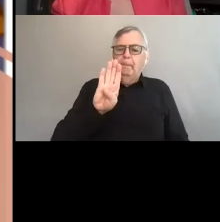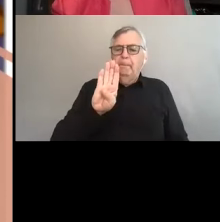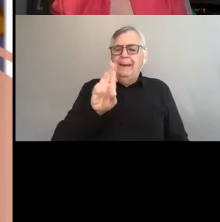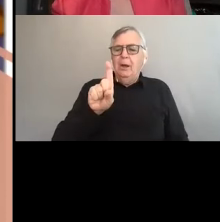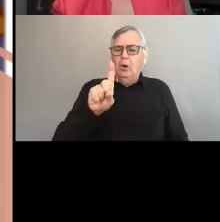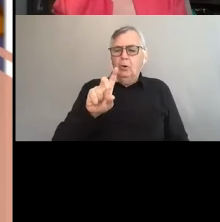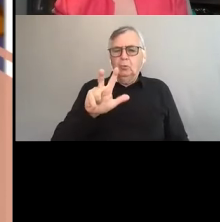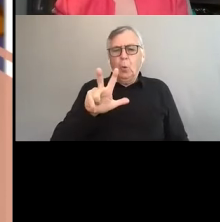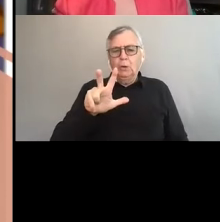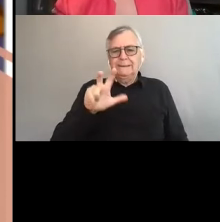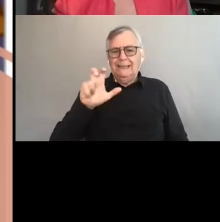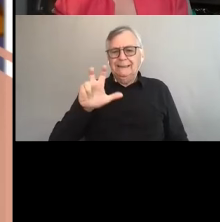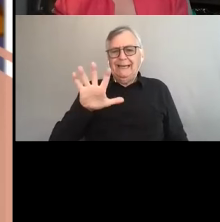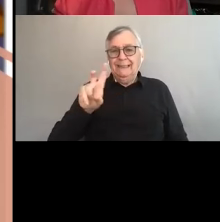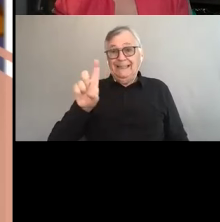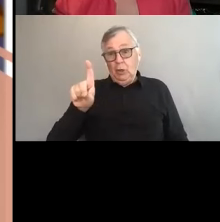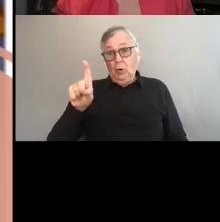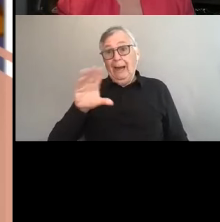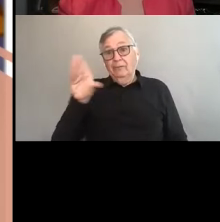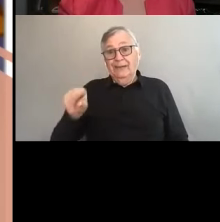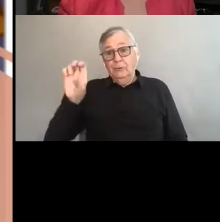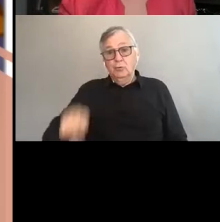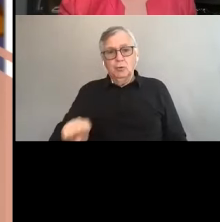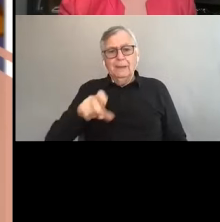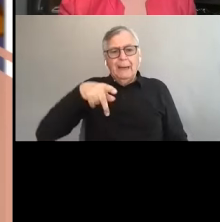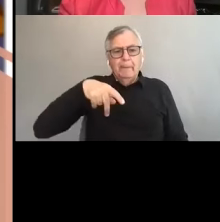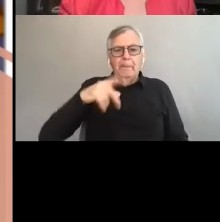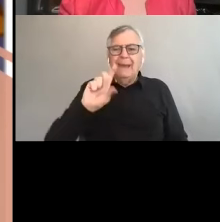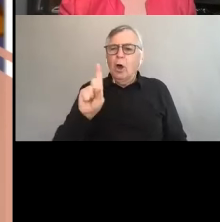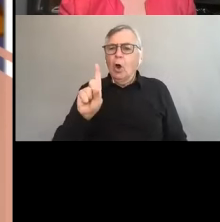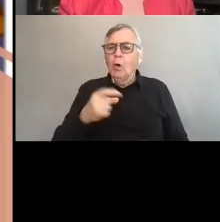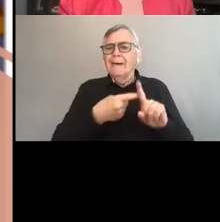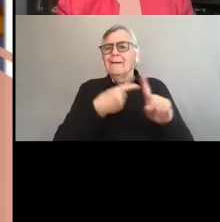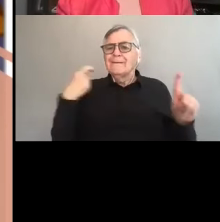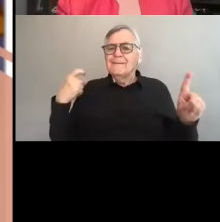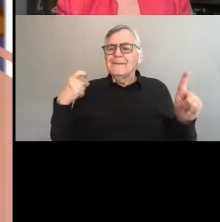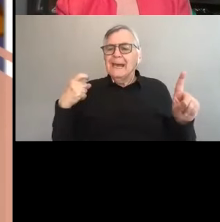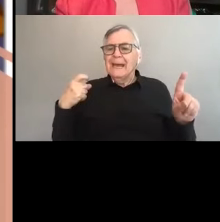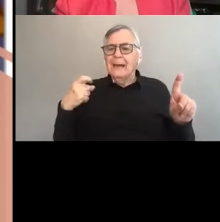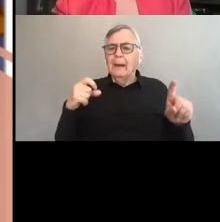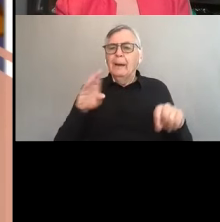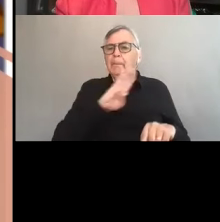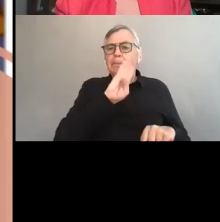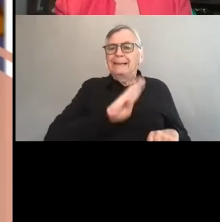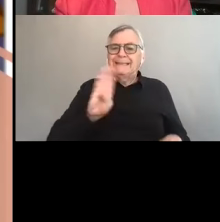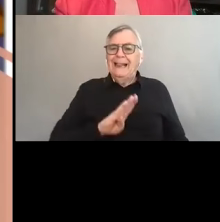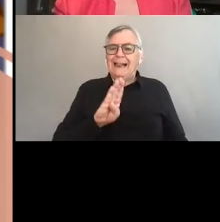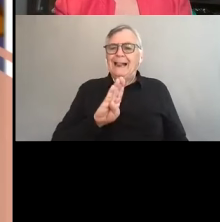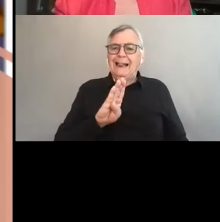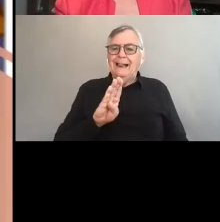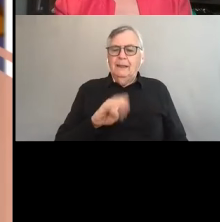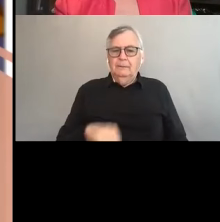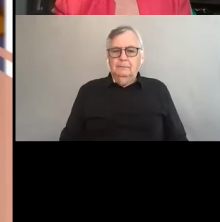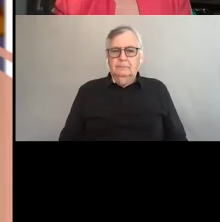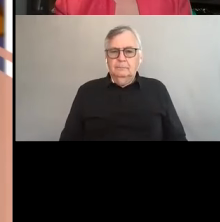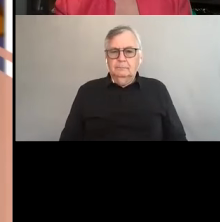le variant qui est issu d'Afrique du Sud. Puis le P1, c'est le variant qui est issu du Brésil. Or, les